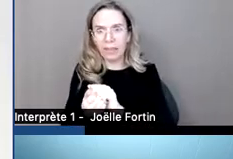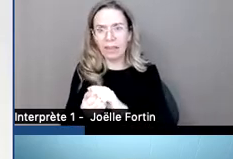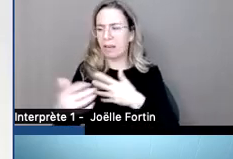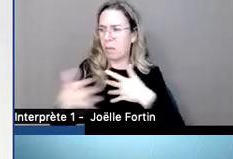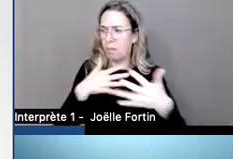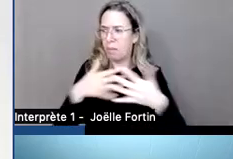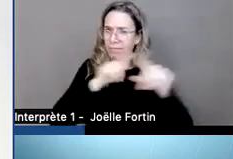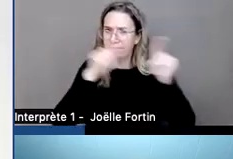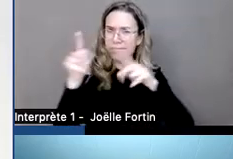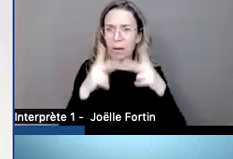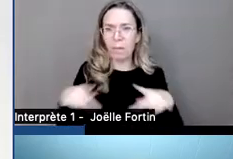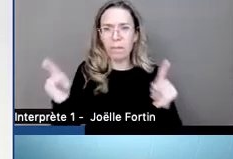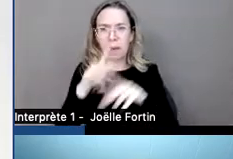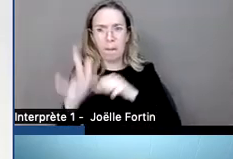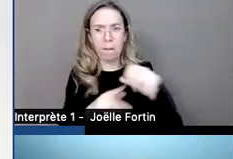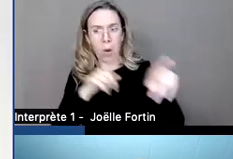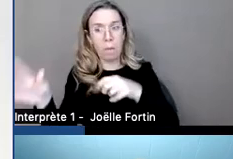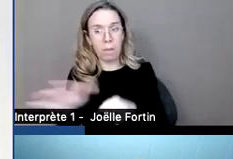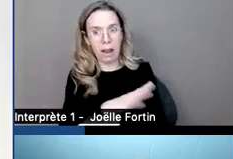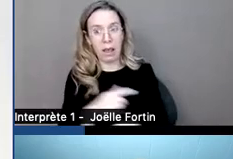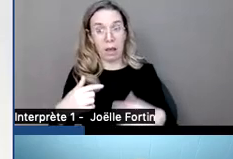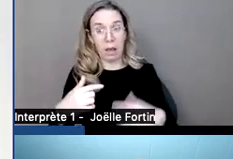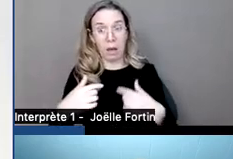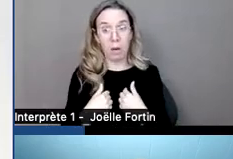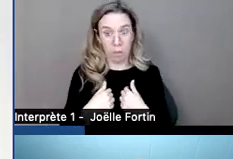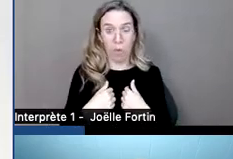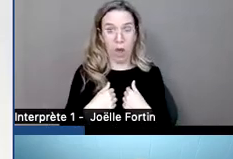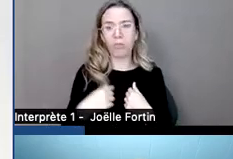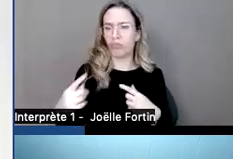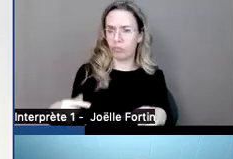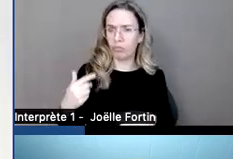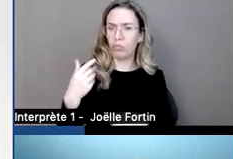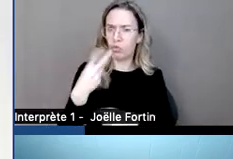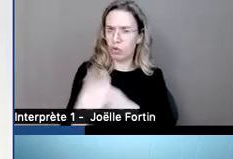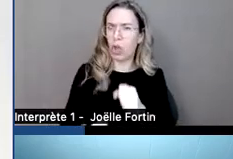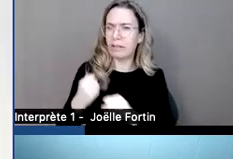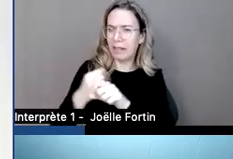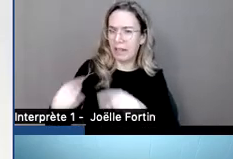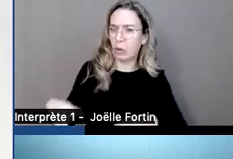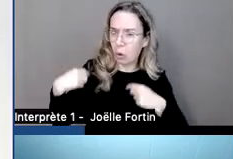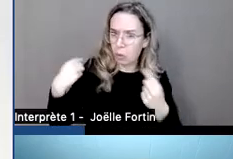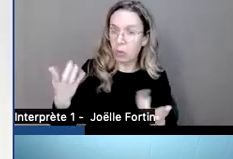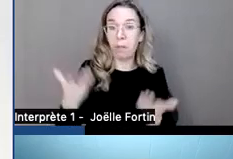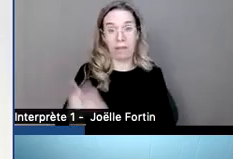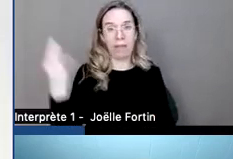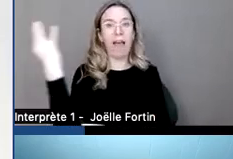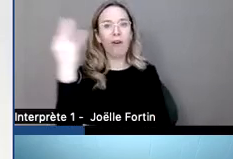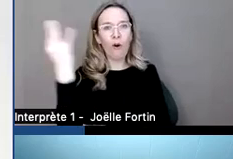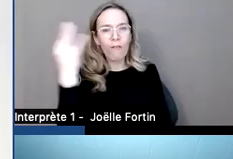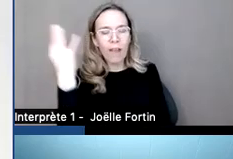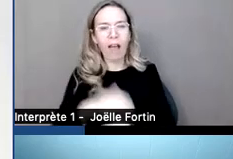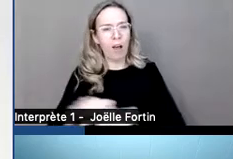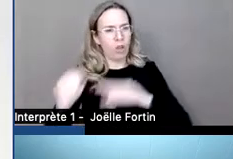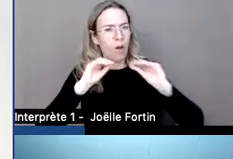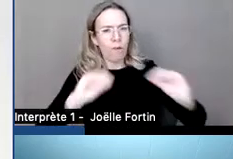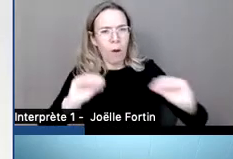endroits, pays du monde. Moi, je l'ai introduit il y a plusieurs années et maintenant, je donne des conférences, je donne des